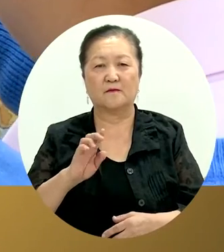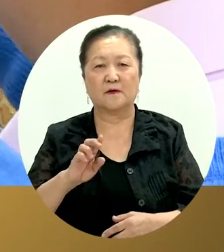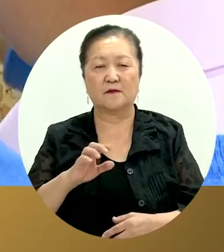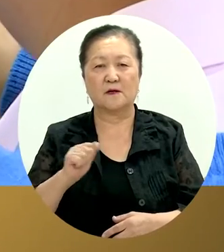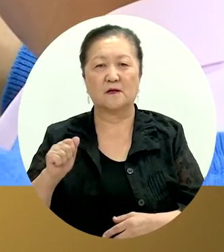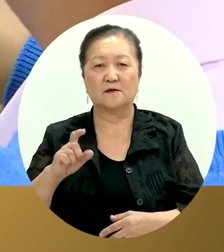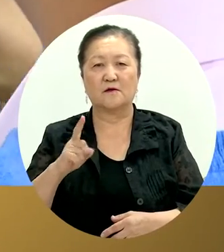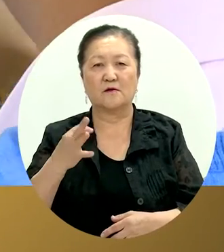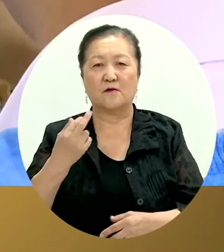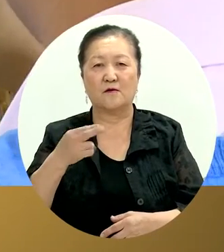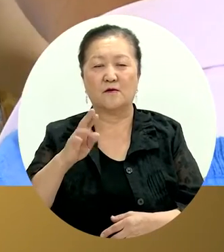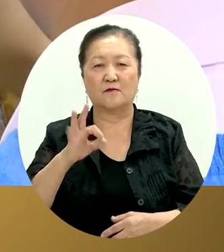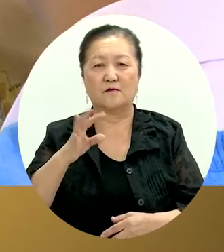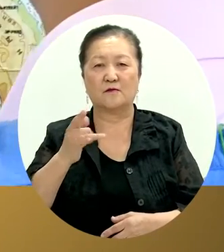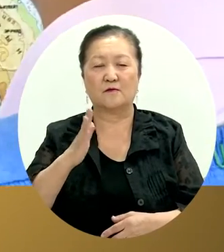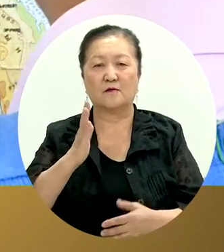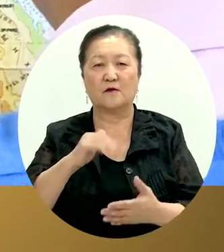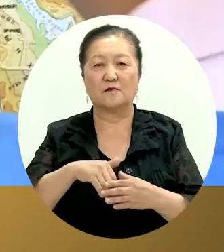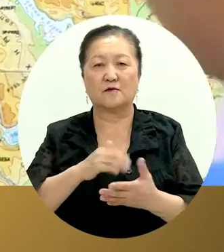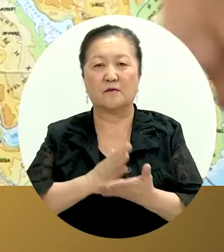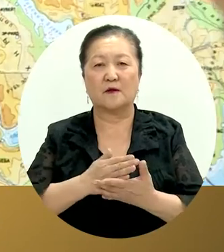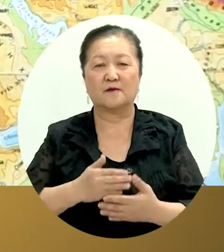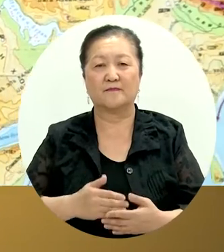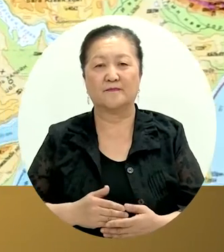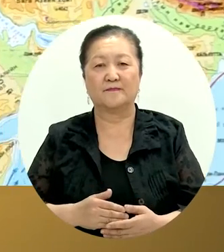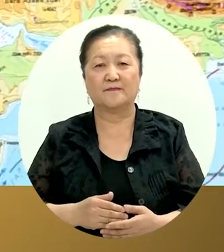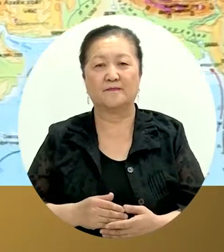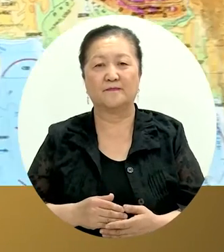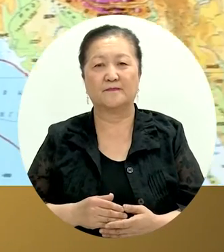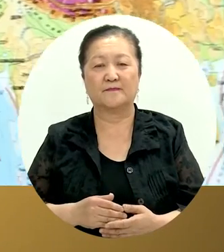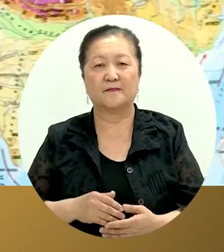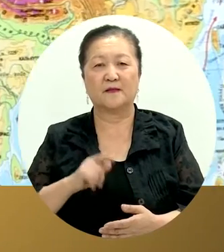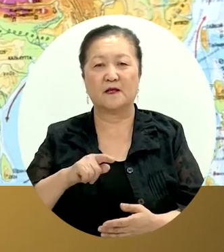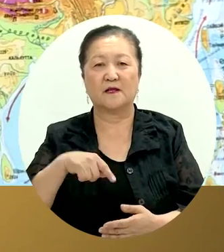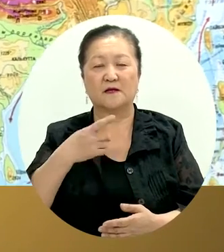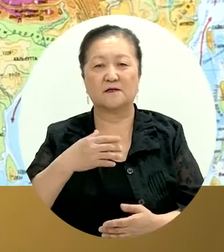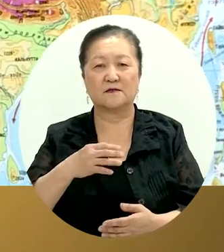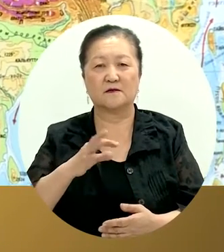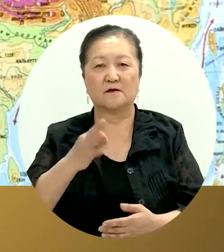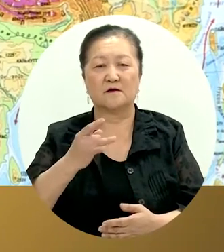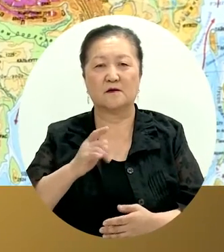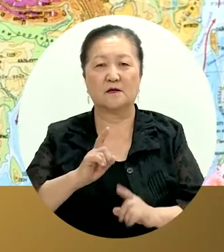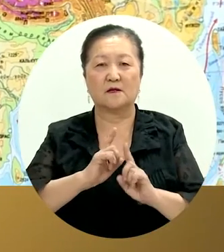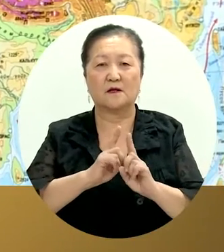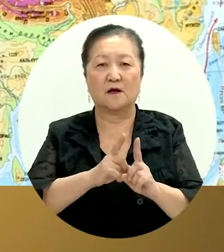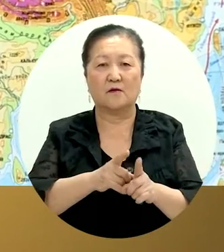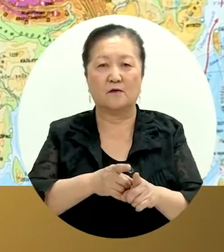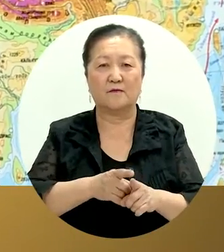Улаанбаатараас хойд өргөрхт харагдчих тий. За. Тэгэхээр таны яриадсэн нэг өргөргийн